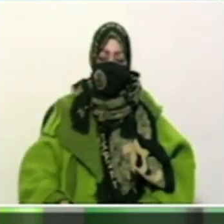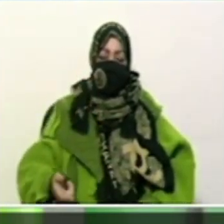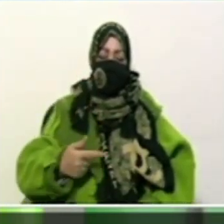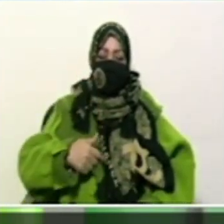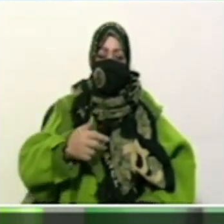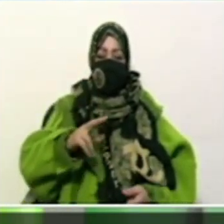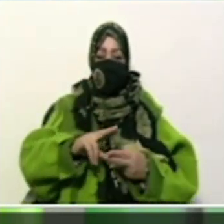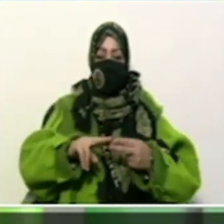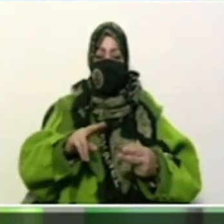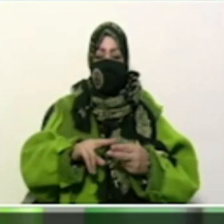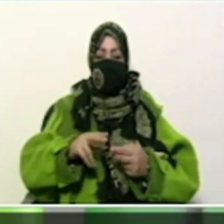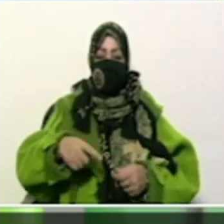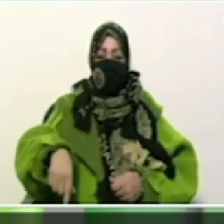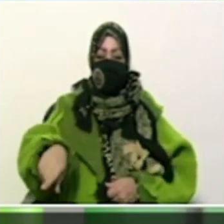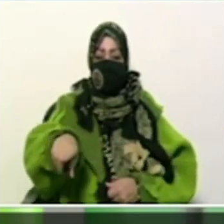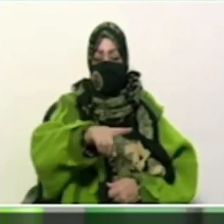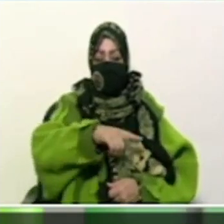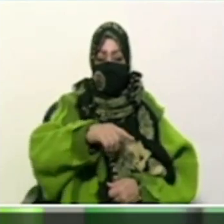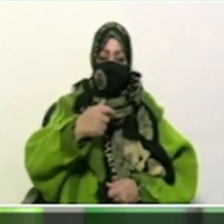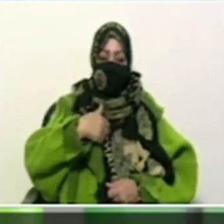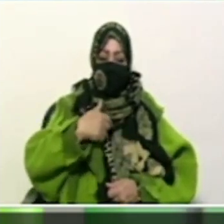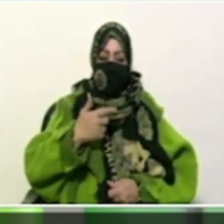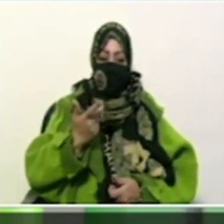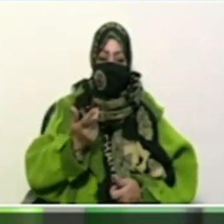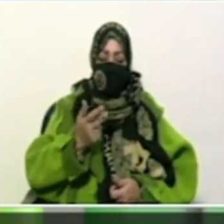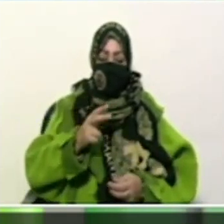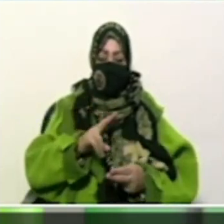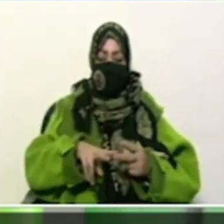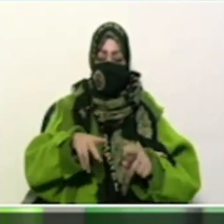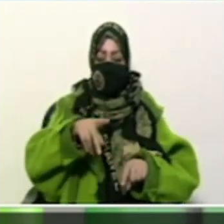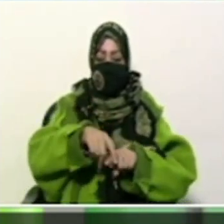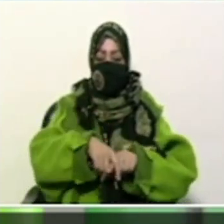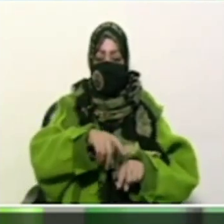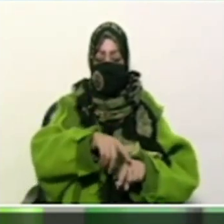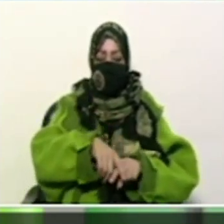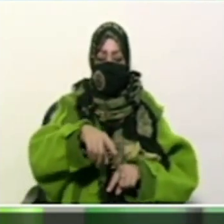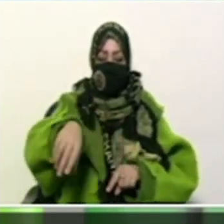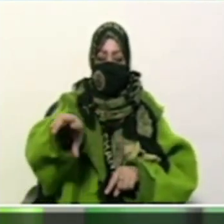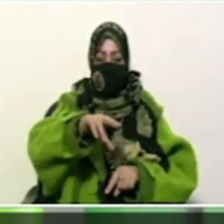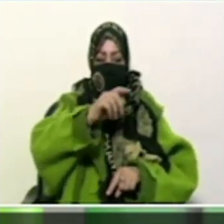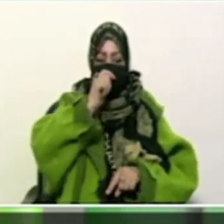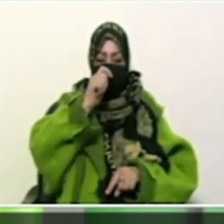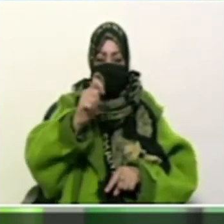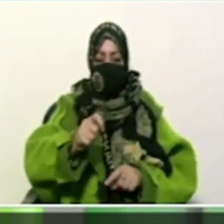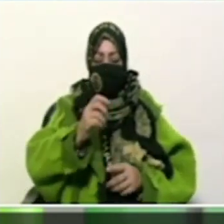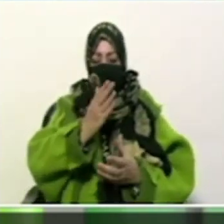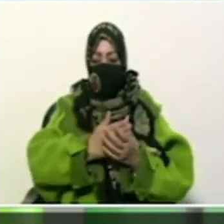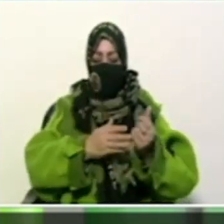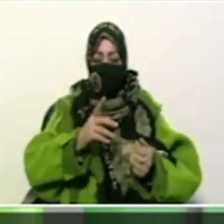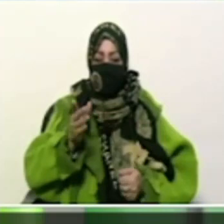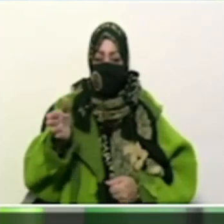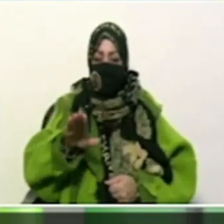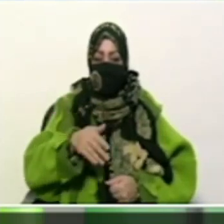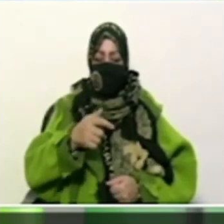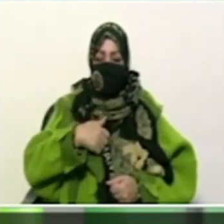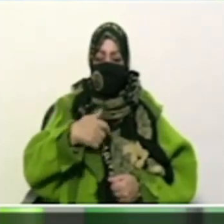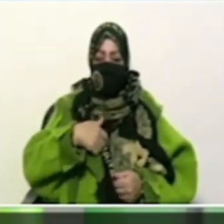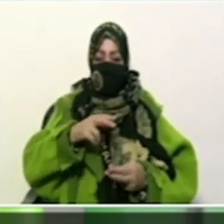وين ترهونا؟ وين ترى بنغازي؟ وين الشباب بنغازي؟ وين الامهات